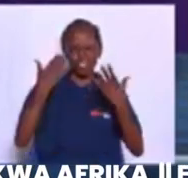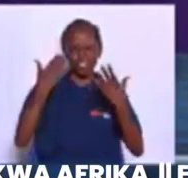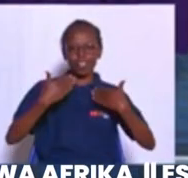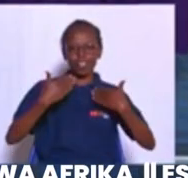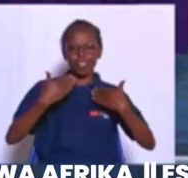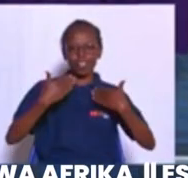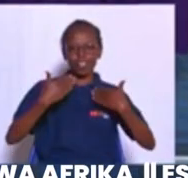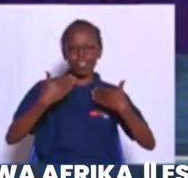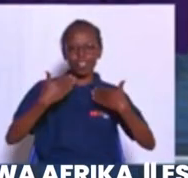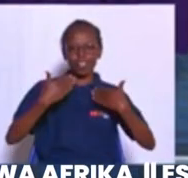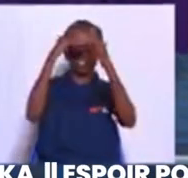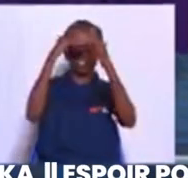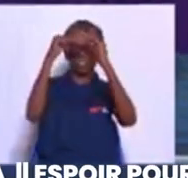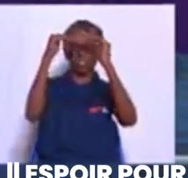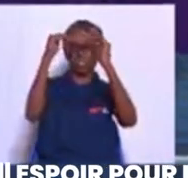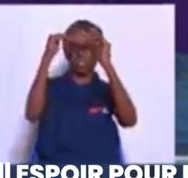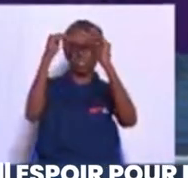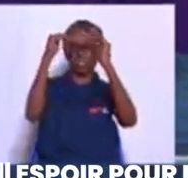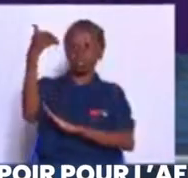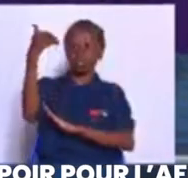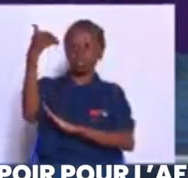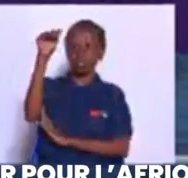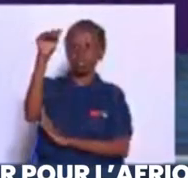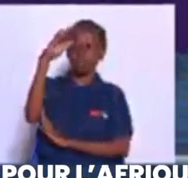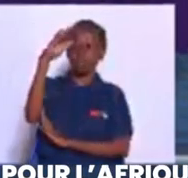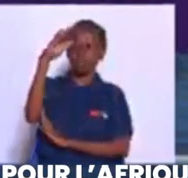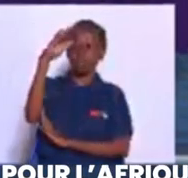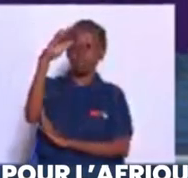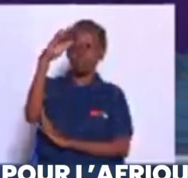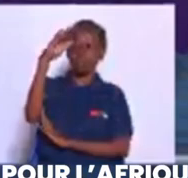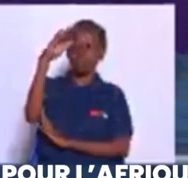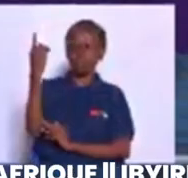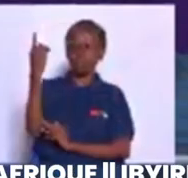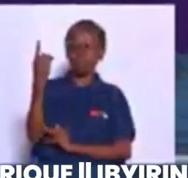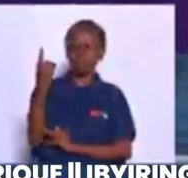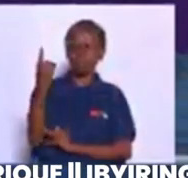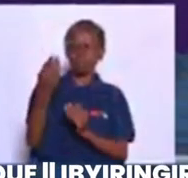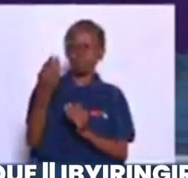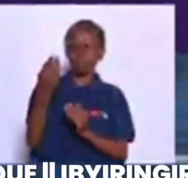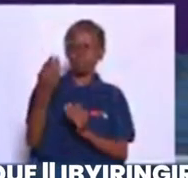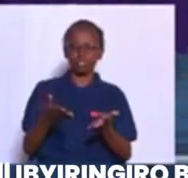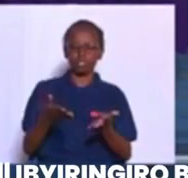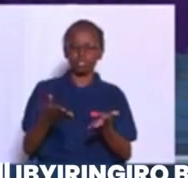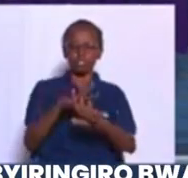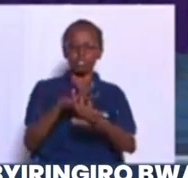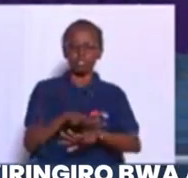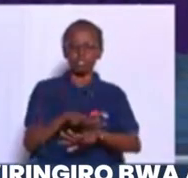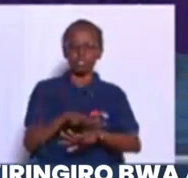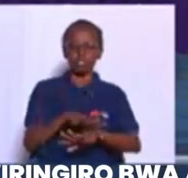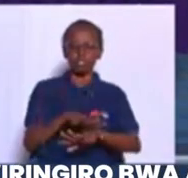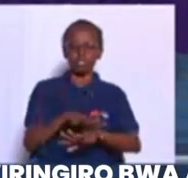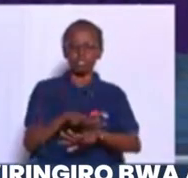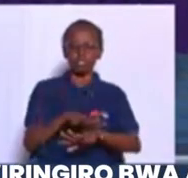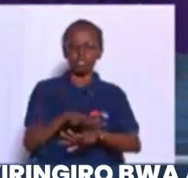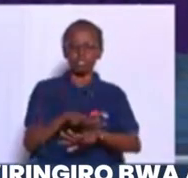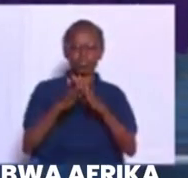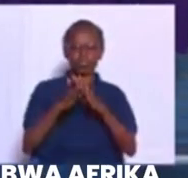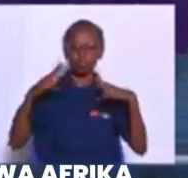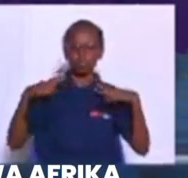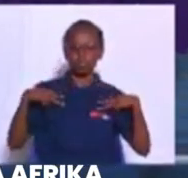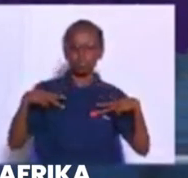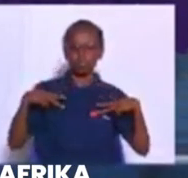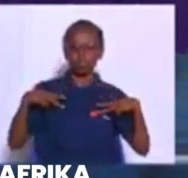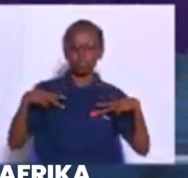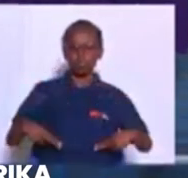Aliacha enzi yake mbinguni, ameshuka kwetu hapa chini. Kwa mfano wa